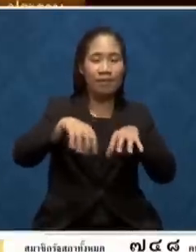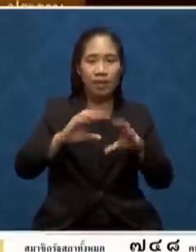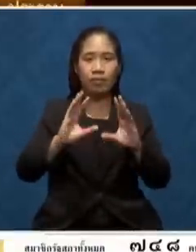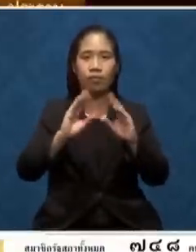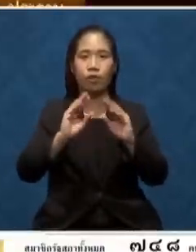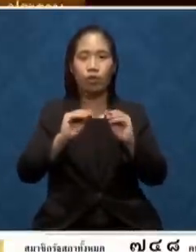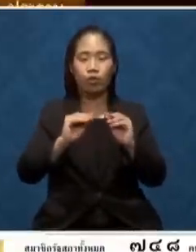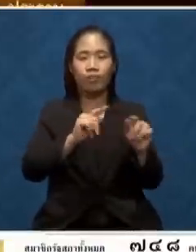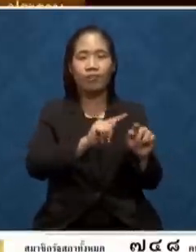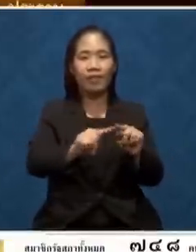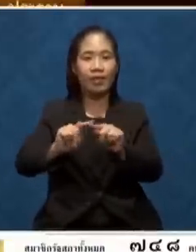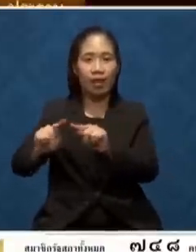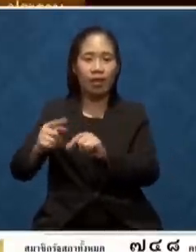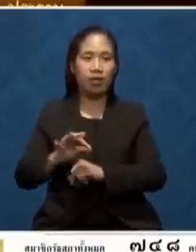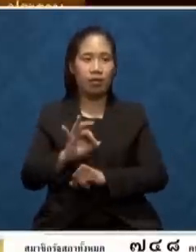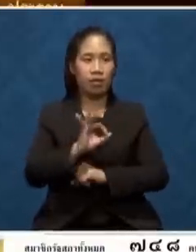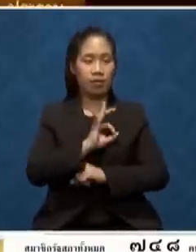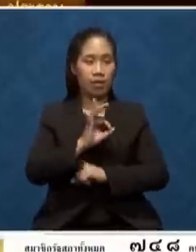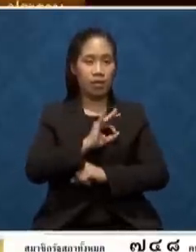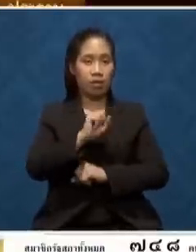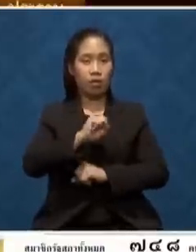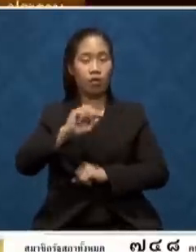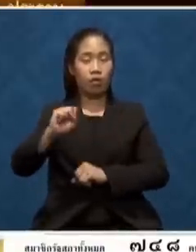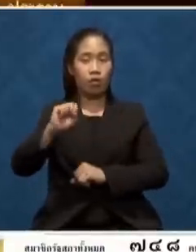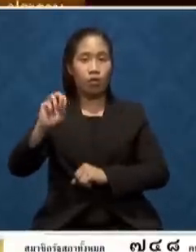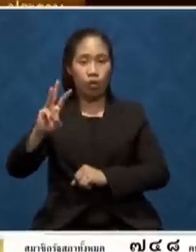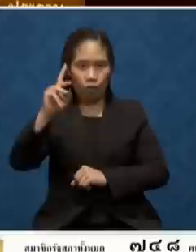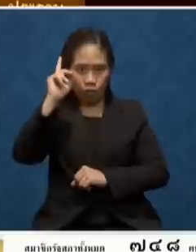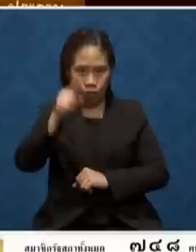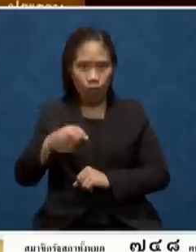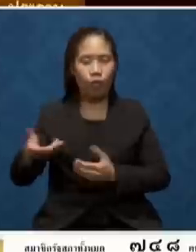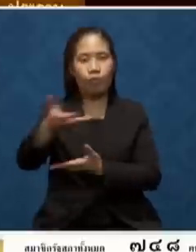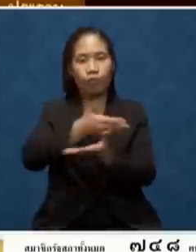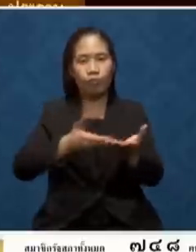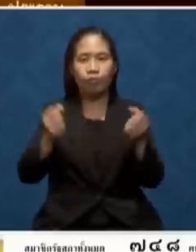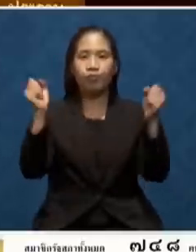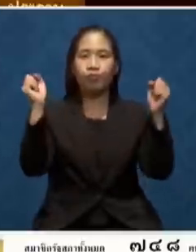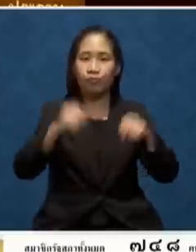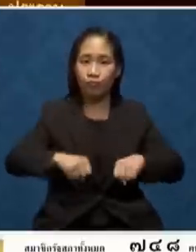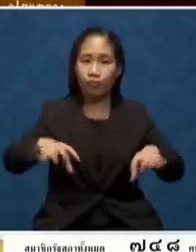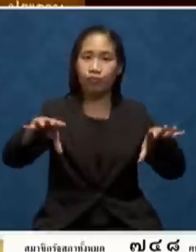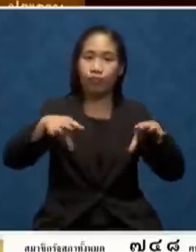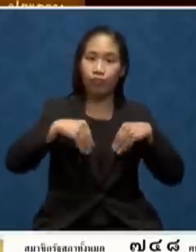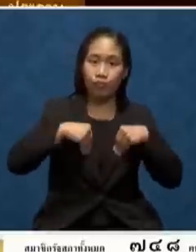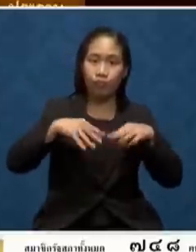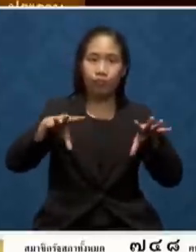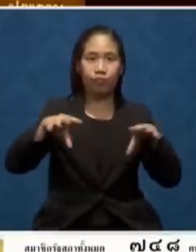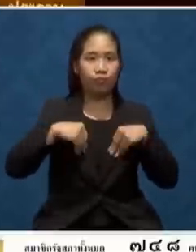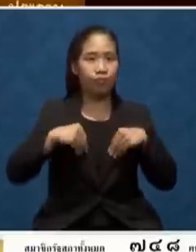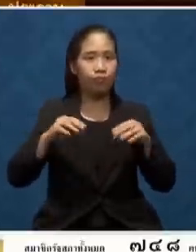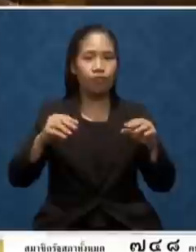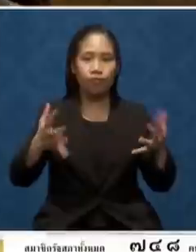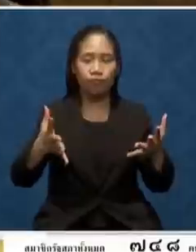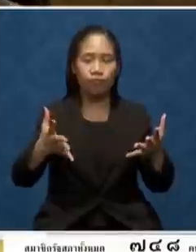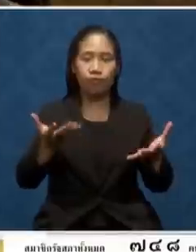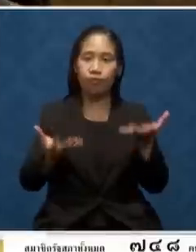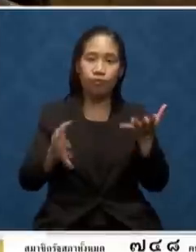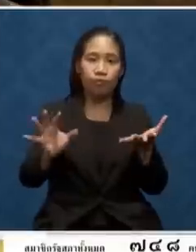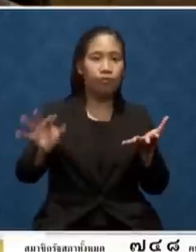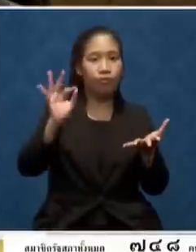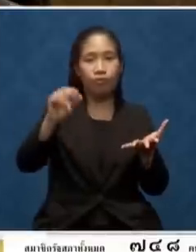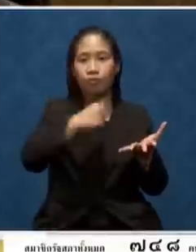ประชุมสมาชิกรัฐสภาก็จะต้องลงมติเห็นชอบหรือไม่เห็นชอบหรือเลือกใครคนใดคนหนึ่ง